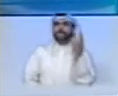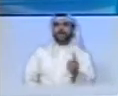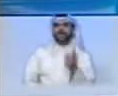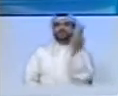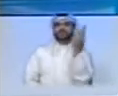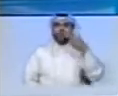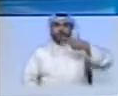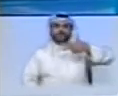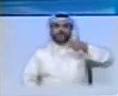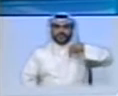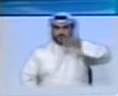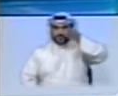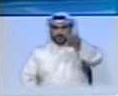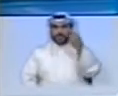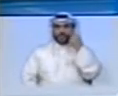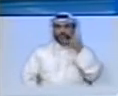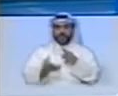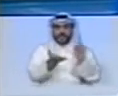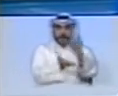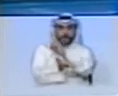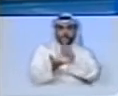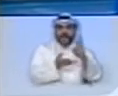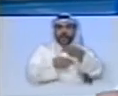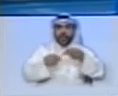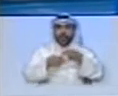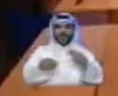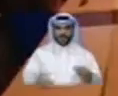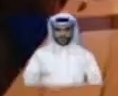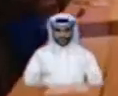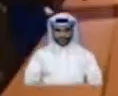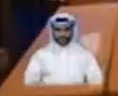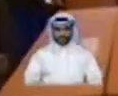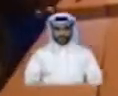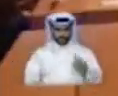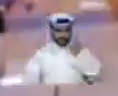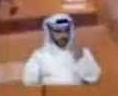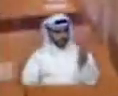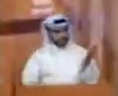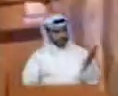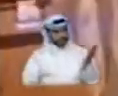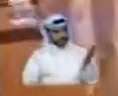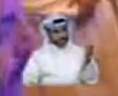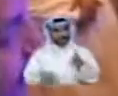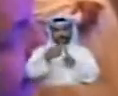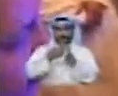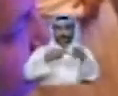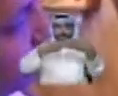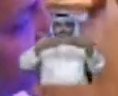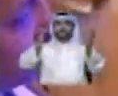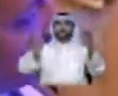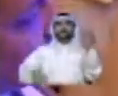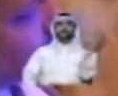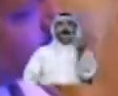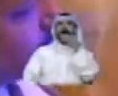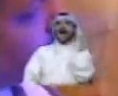129 مشروعا طلابيا تهتم بالبيئة الكويتية. معرض طلبة كلية الهندسة والبترول كشف عن